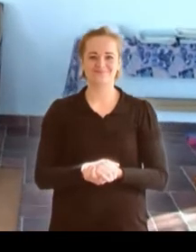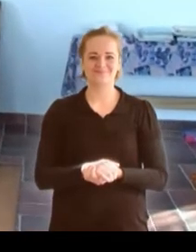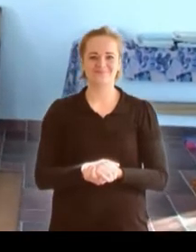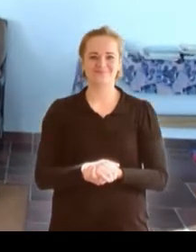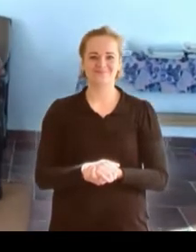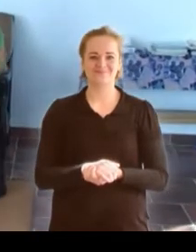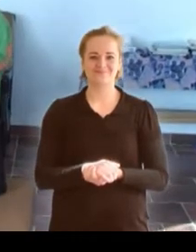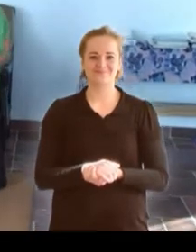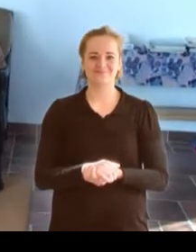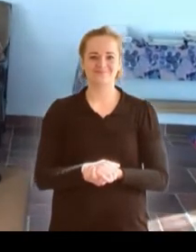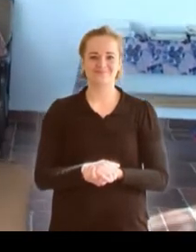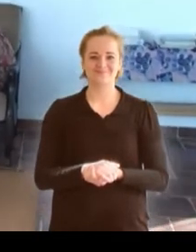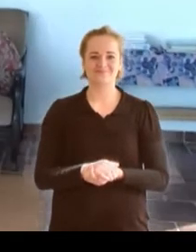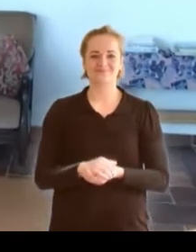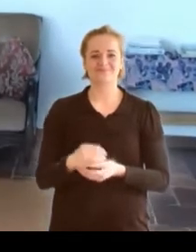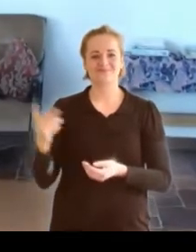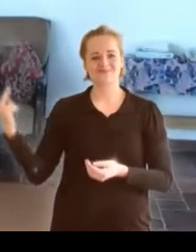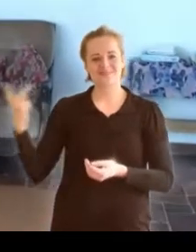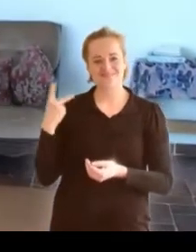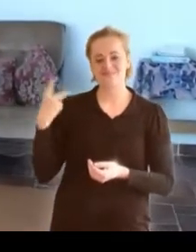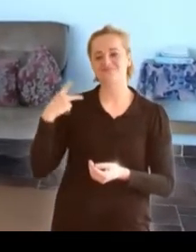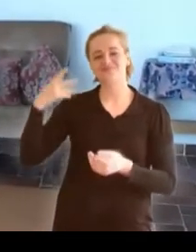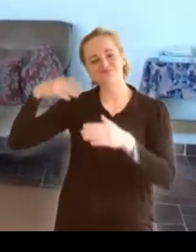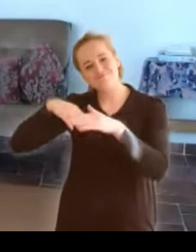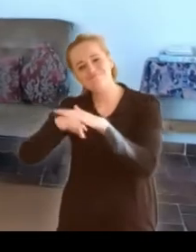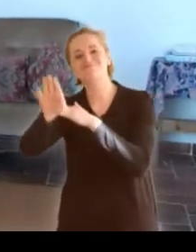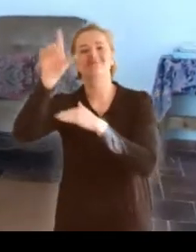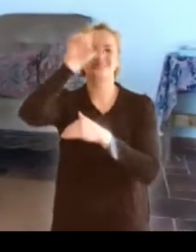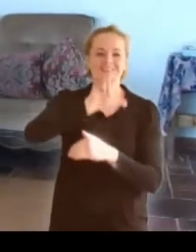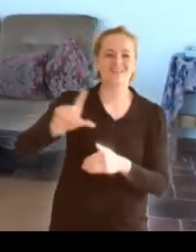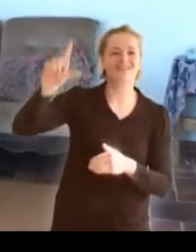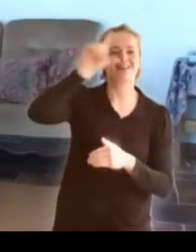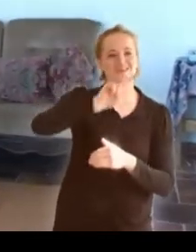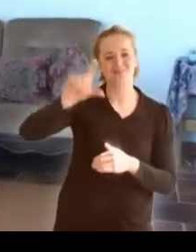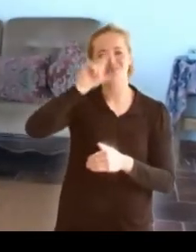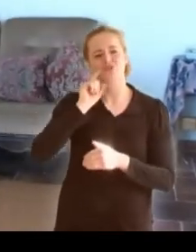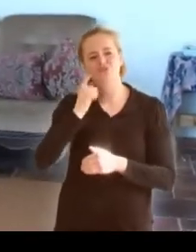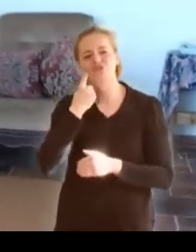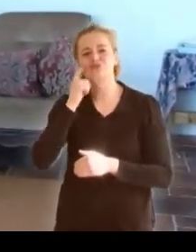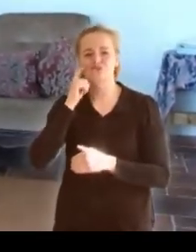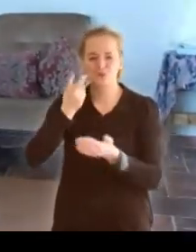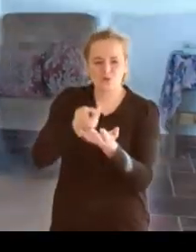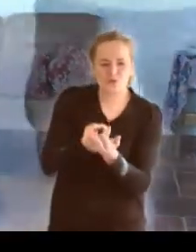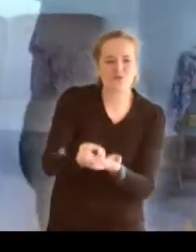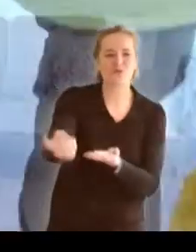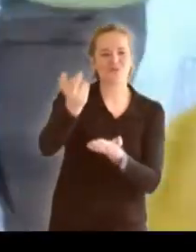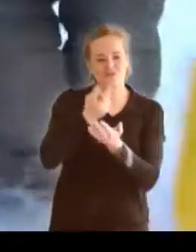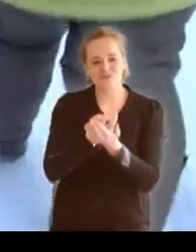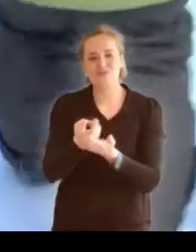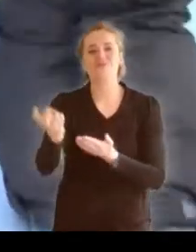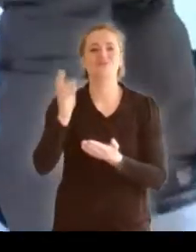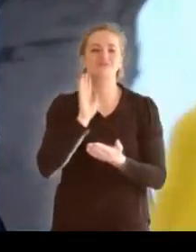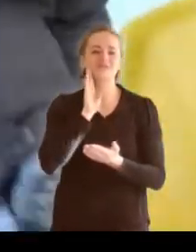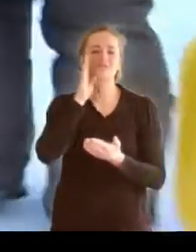su rogutėm važinėtis. Ir šią dieną, visą dieną mūsų lauks mama ir